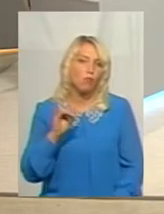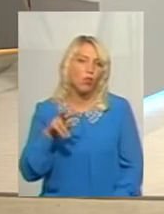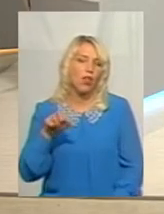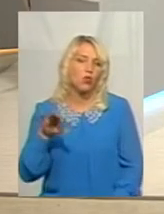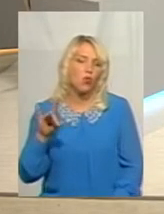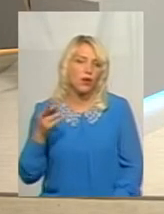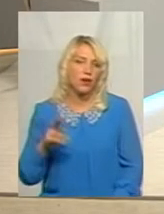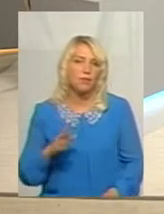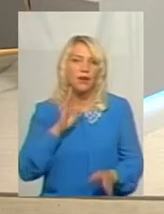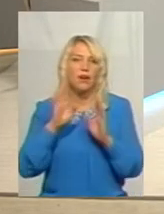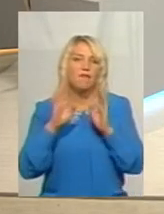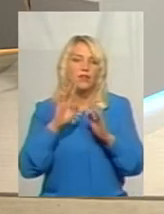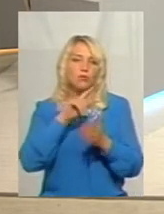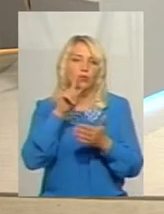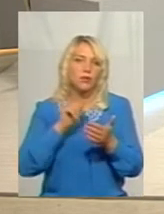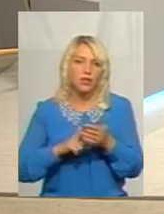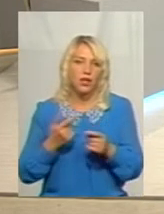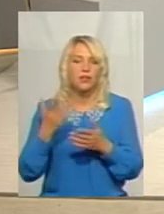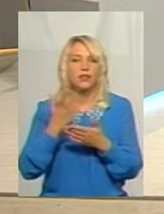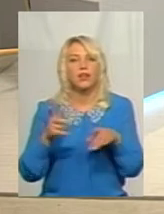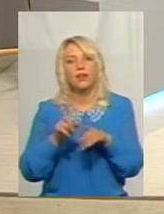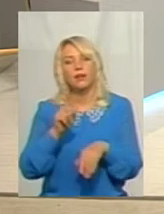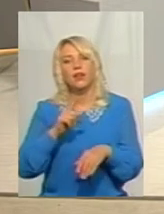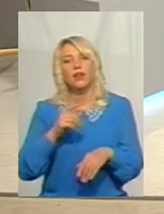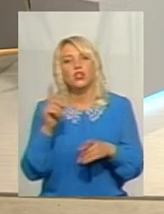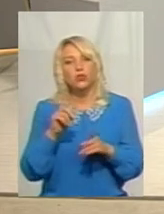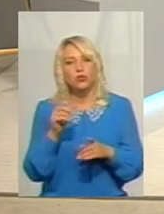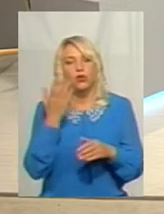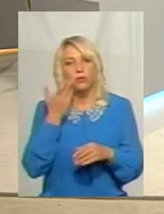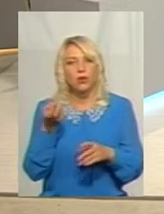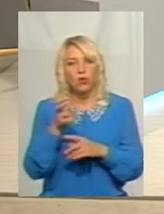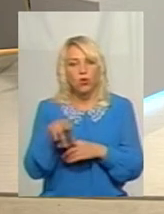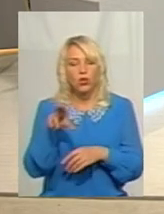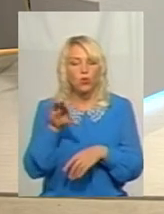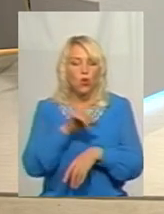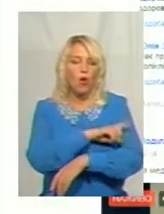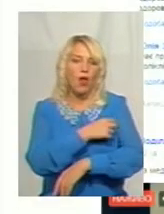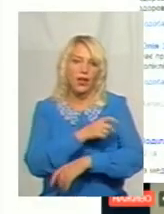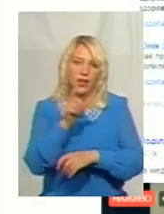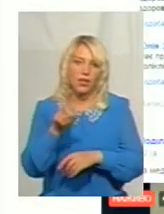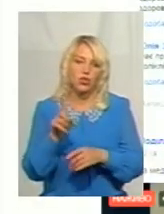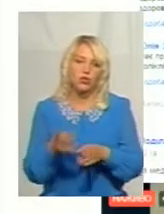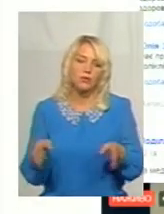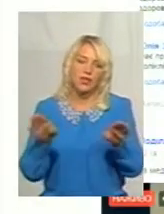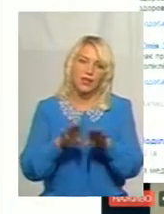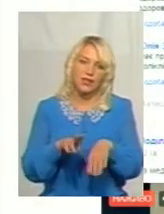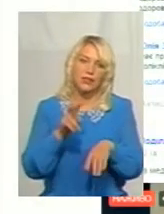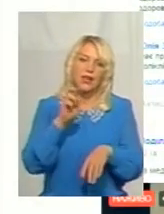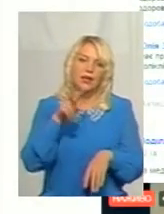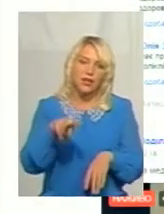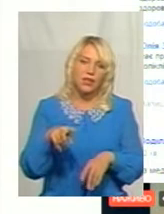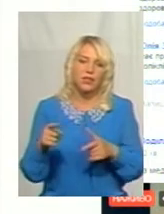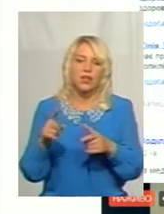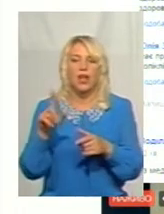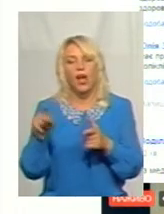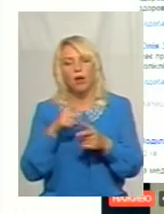Фейсбук. Пані Ольга запитує, часто буває так, що приходячи до лікаря, аби закрити лікарняний або взяти довідку, що дитина здорова і